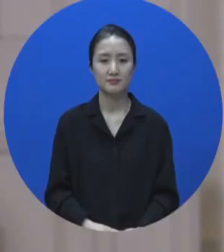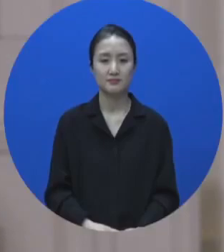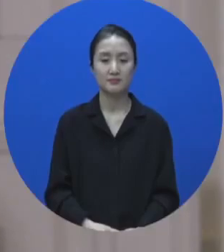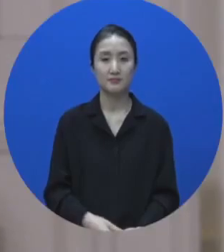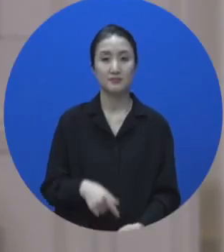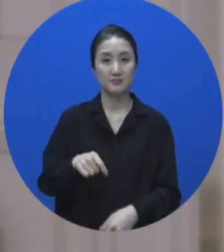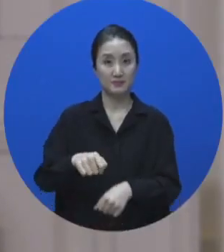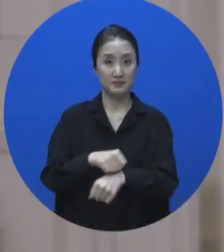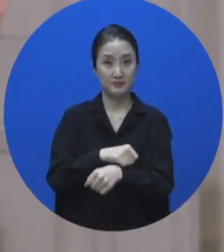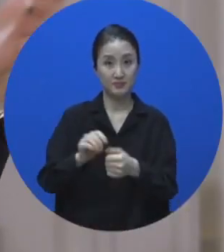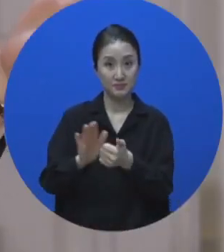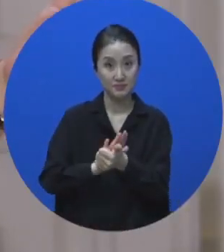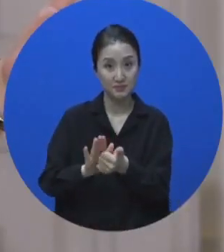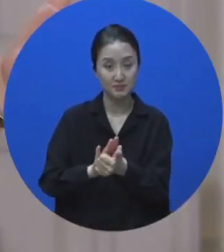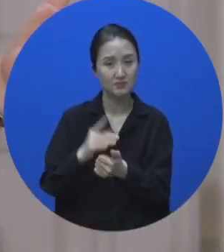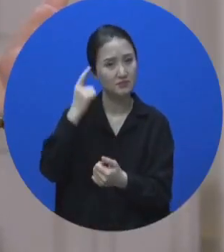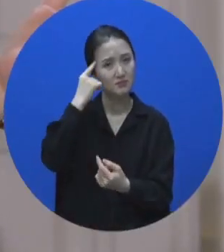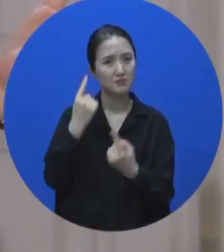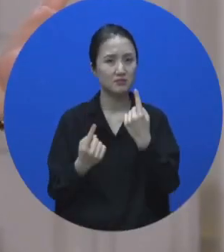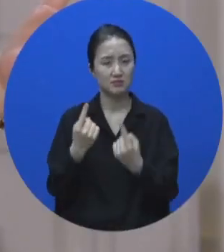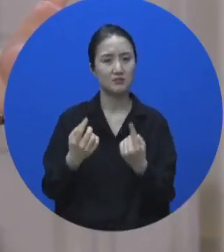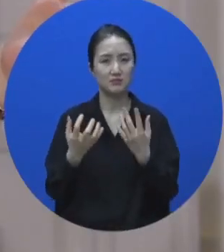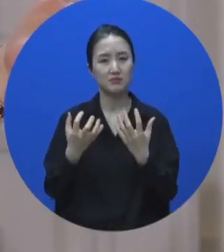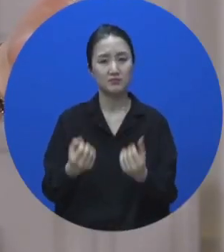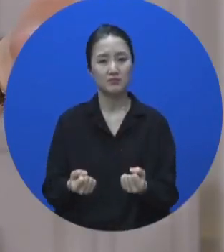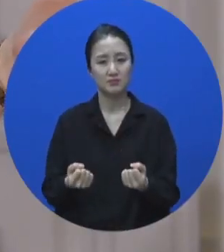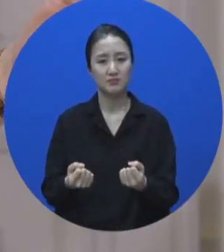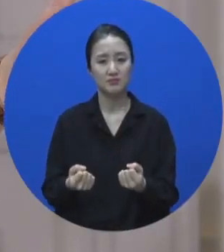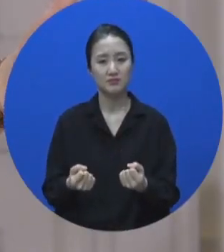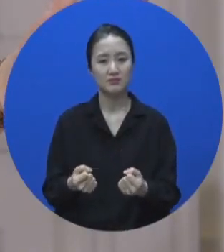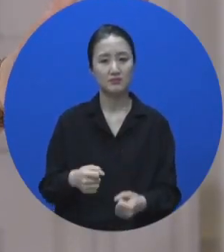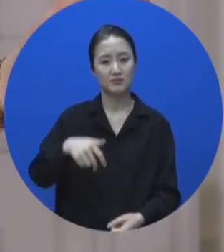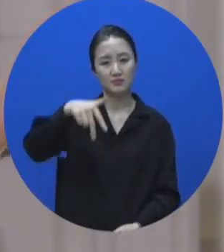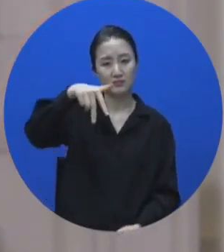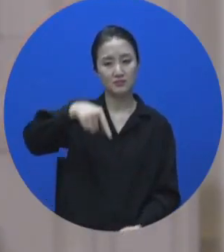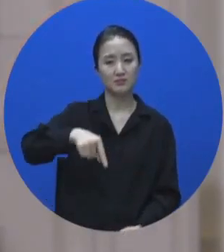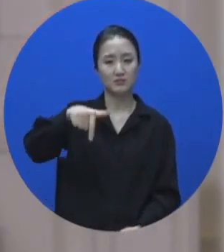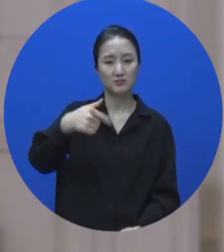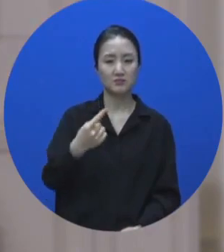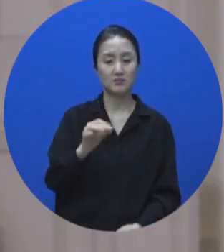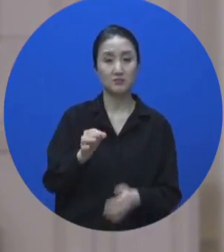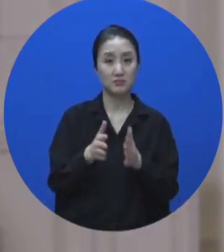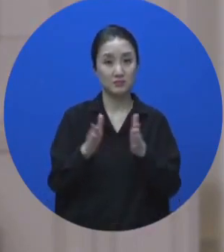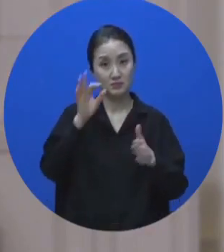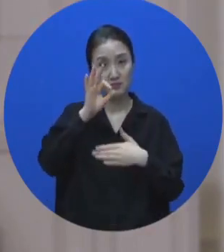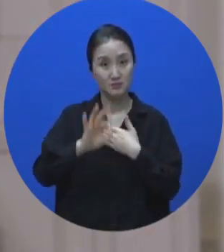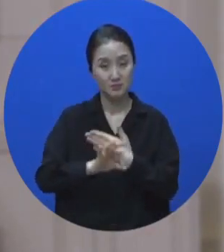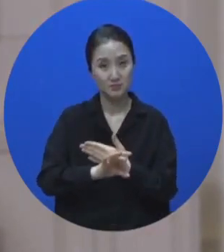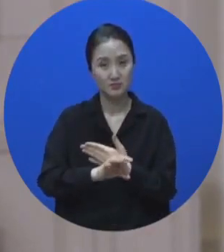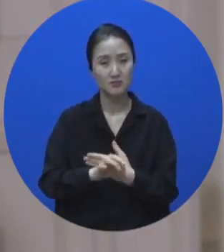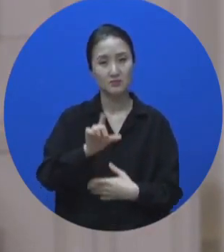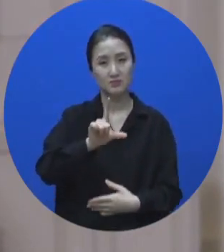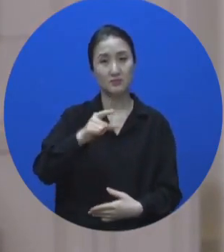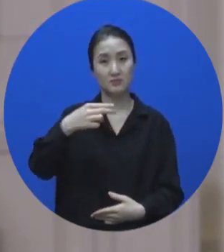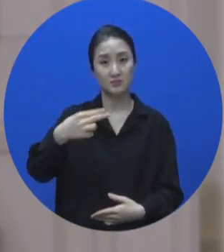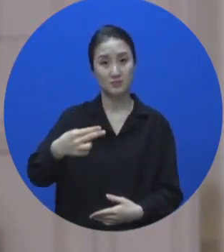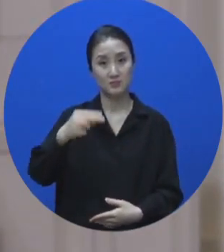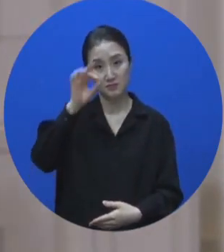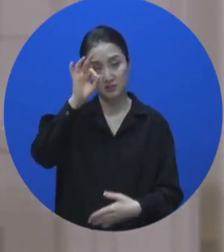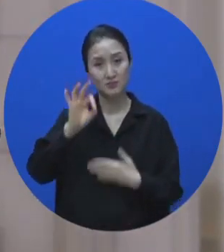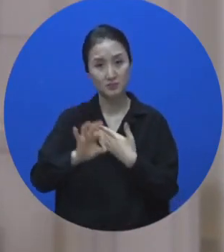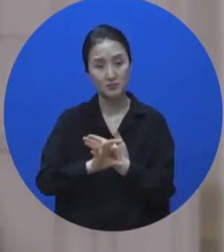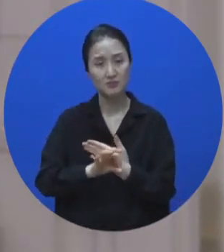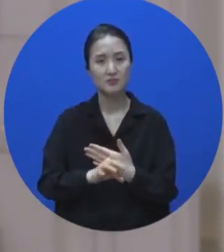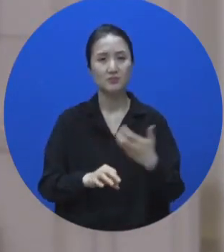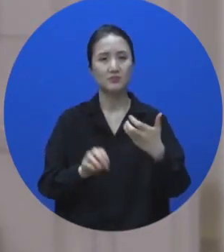얼마나 많은 양이 있는지 아세요 여러분 공공분양 그러니까 우리가 말한 주공아파트 lh 에는